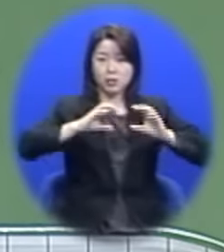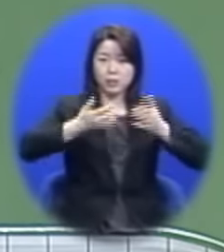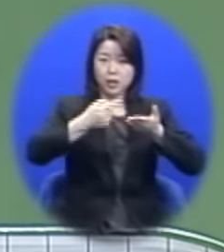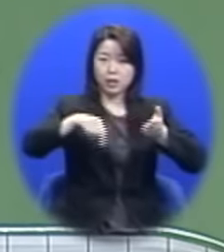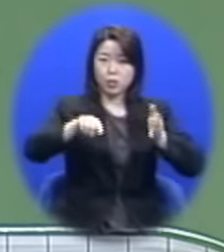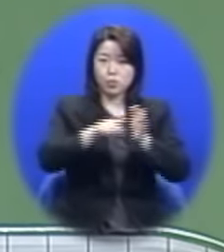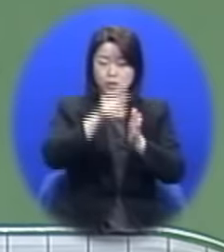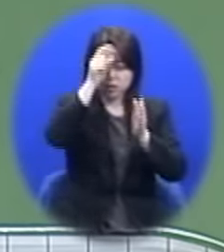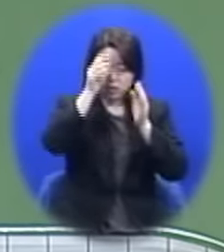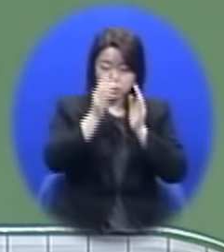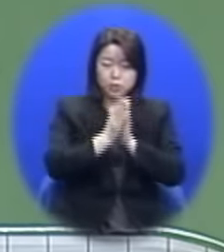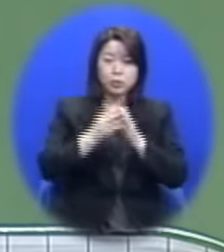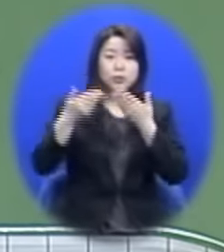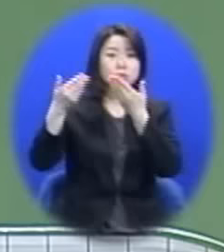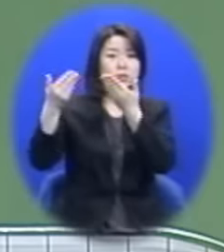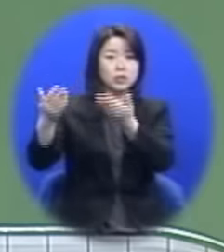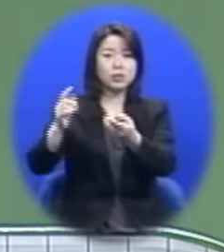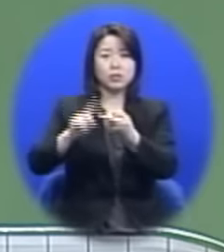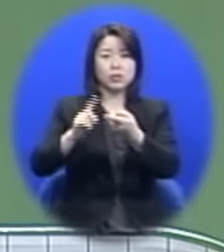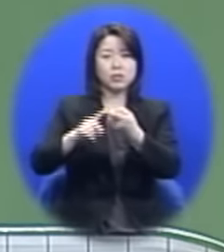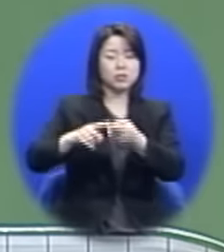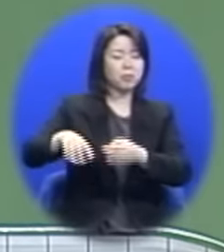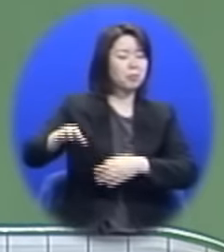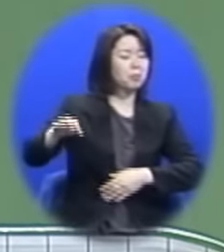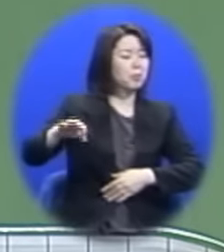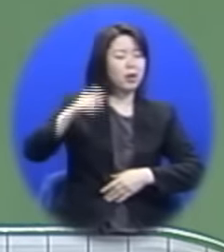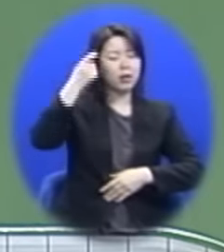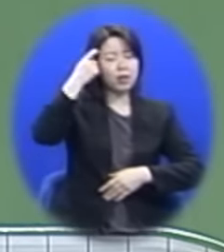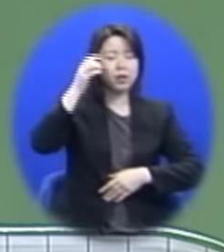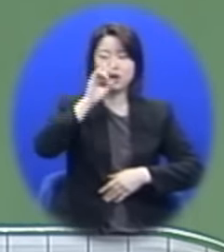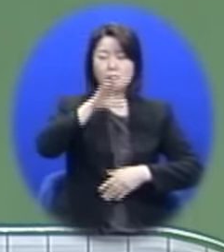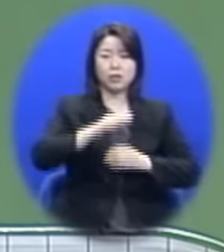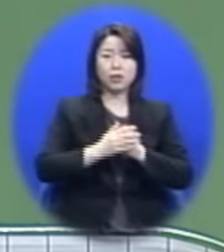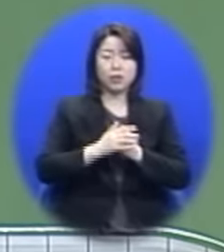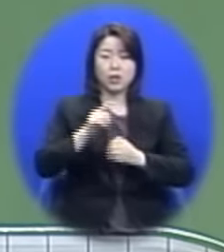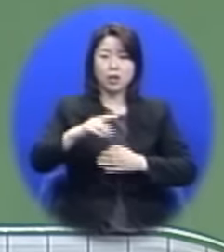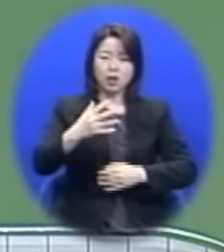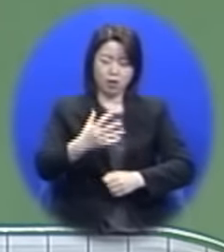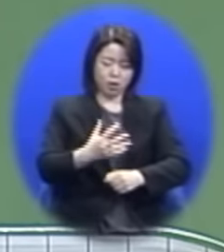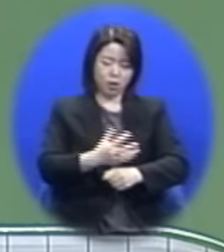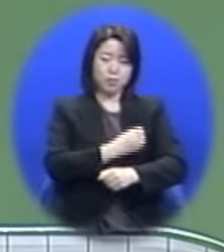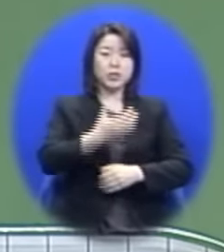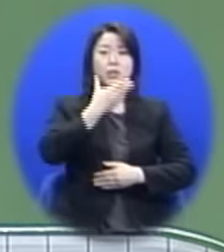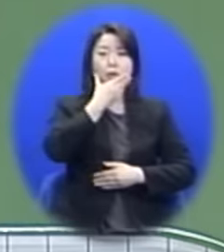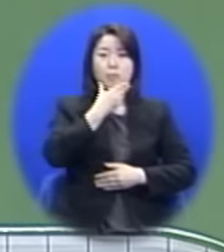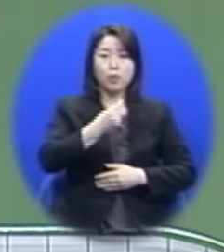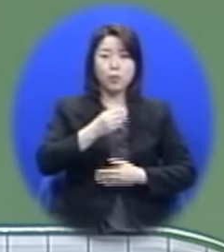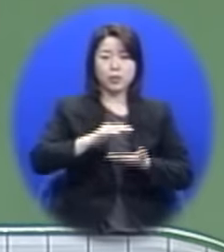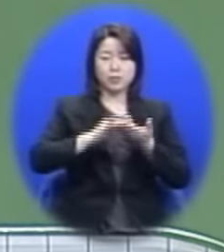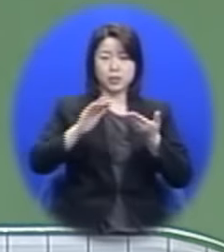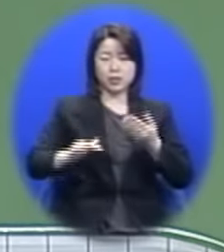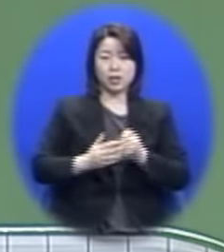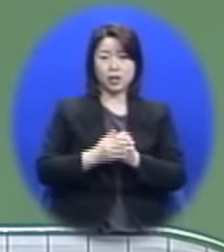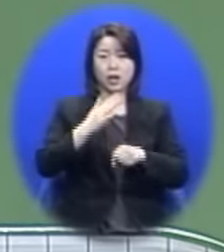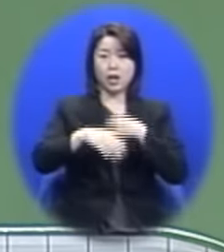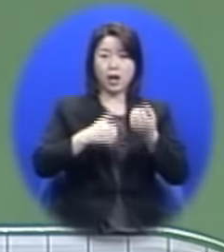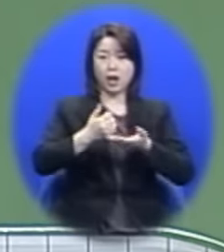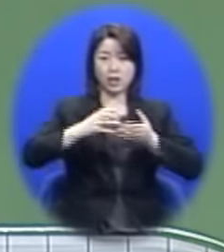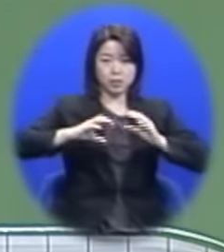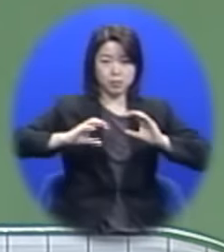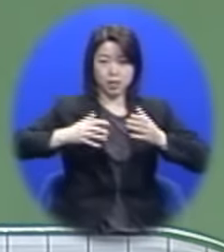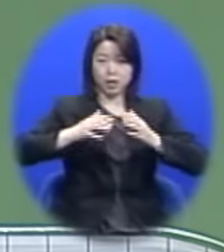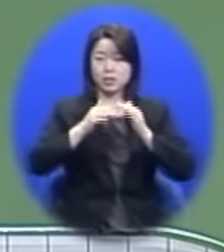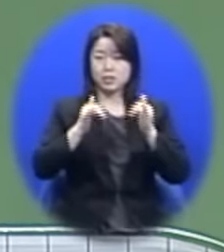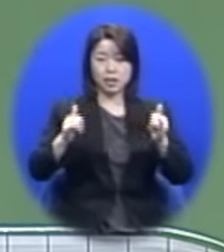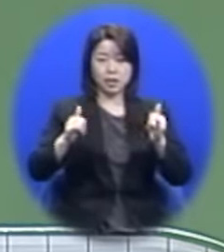위해서 기도하는 것을 절대 소홀히 여기시면 안 됩니다. 이건 엄청난 복이에요. 하나님의 나라